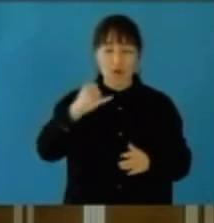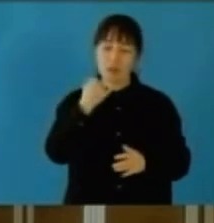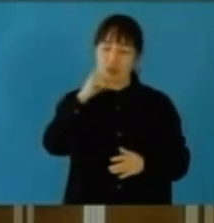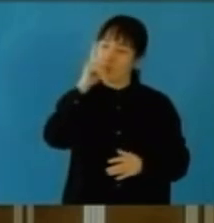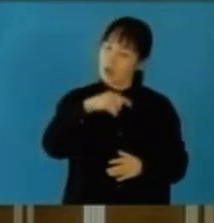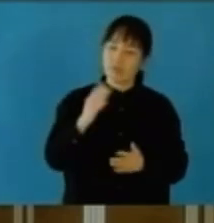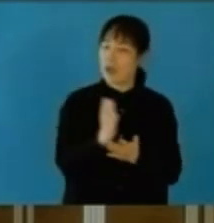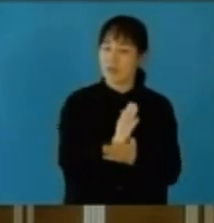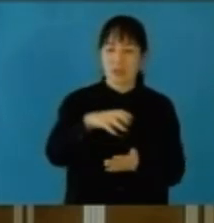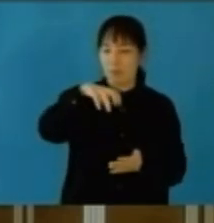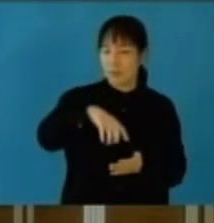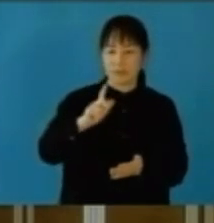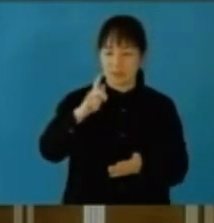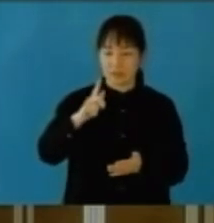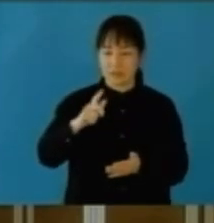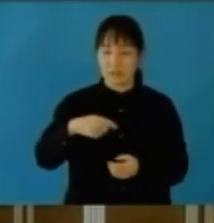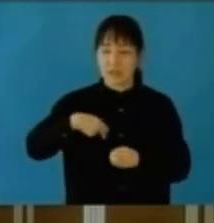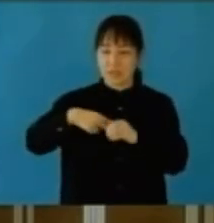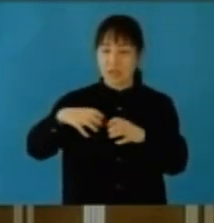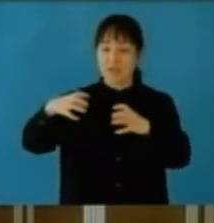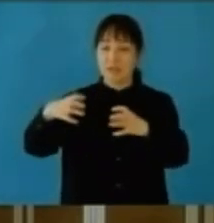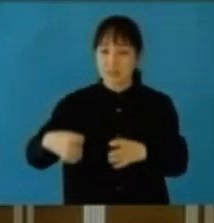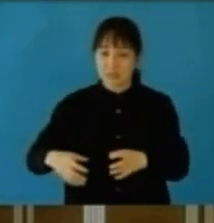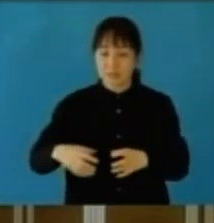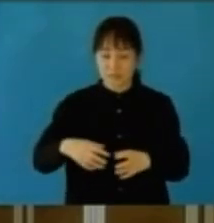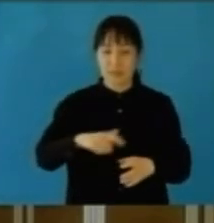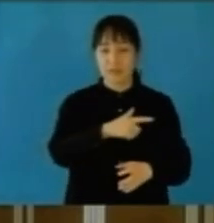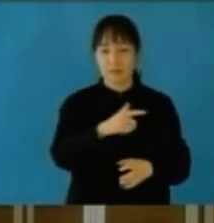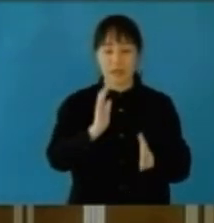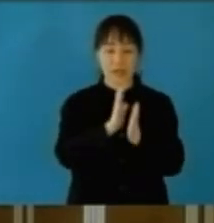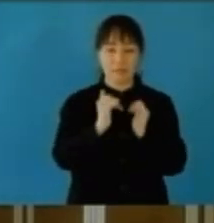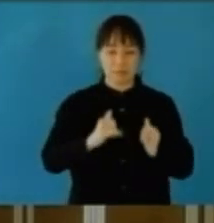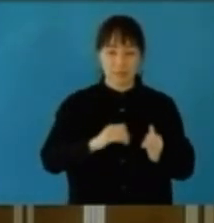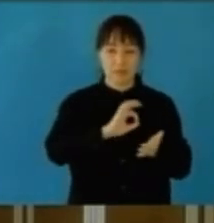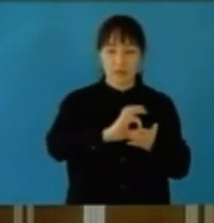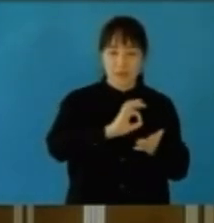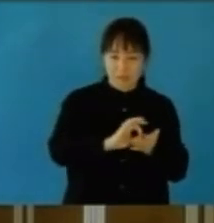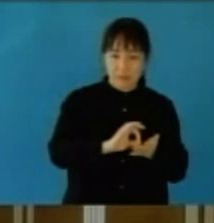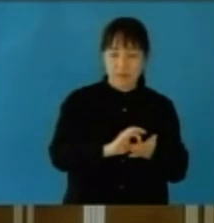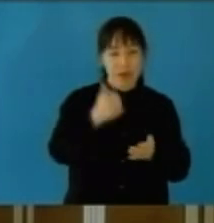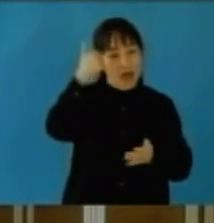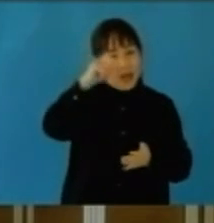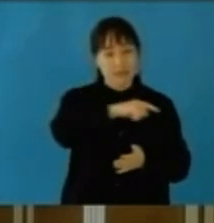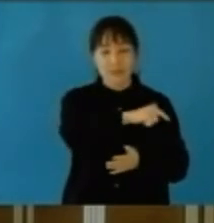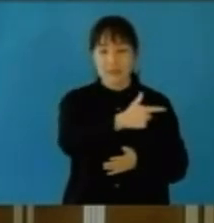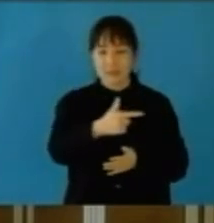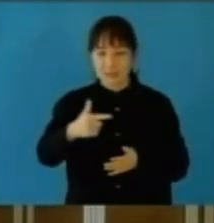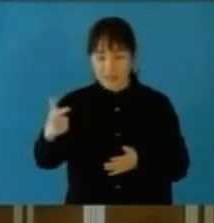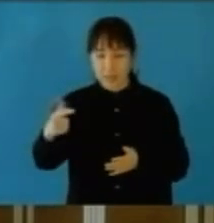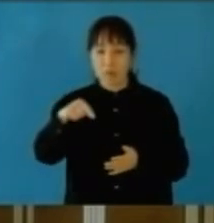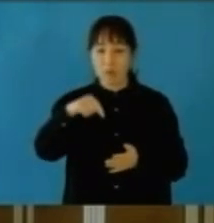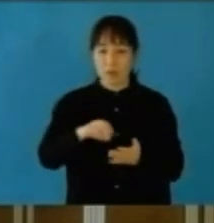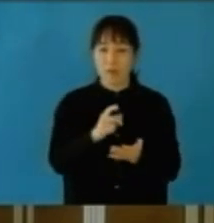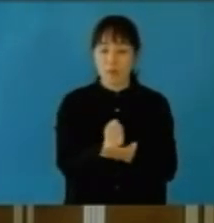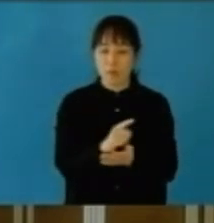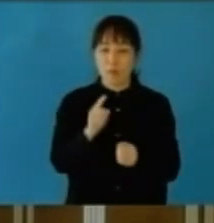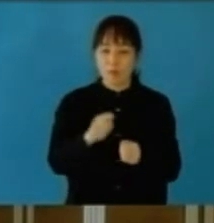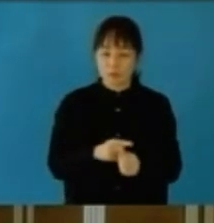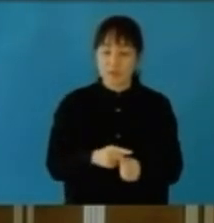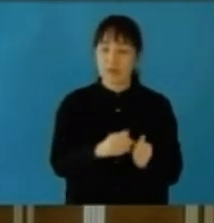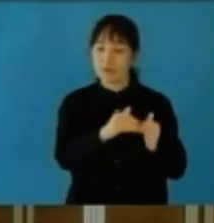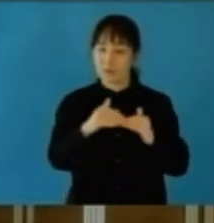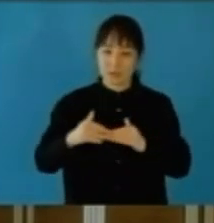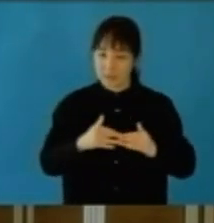ませんが、サッカー等スタジアムも含め委員や県民等から寄せられた北埠頭の利活用のアイデアを検討要素として利活用の方向性について議論を進めていただく